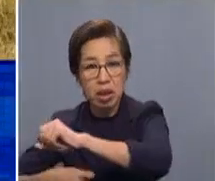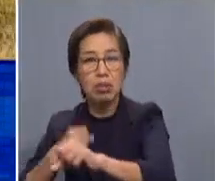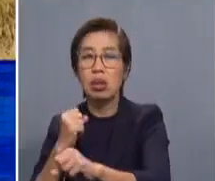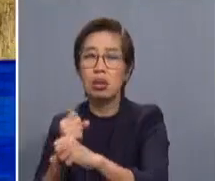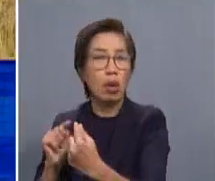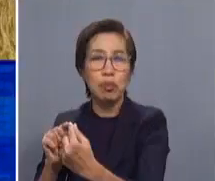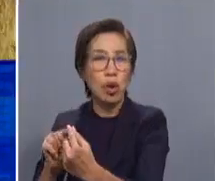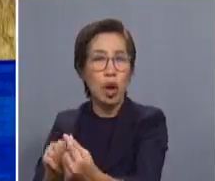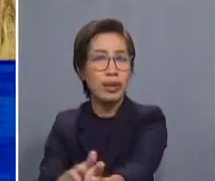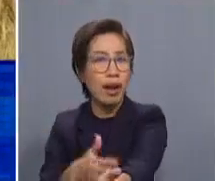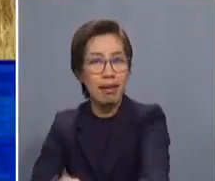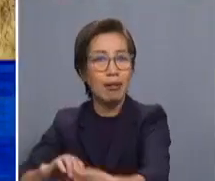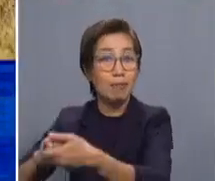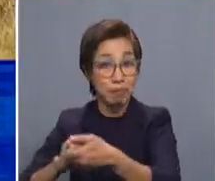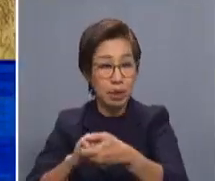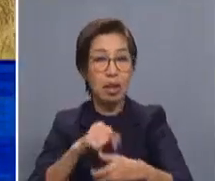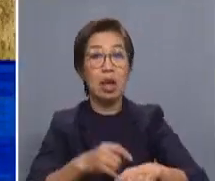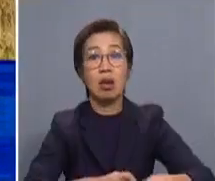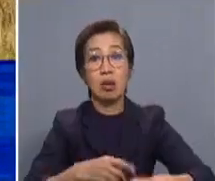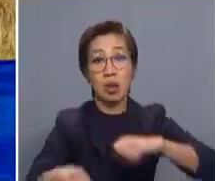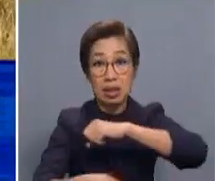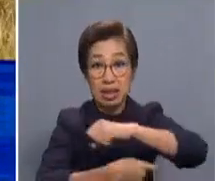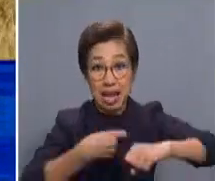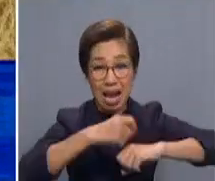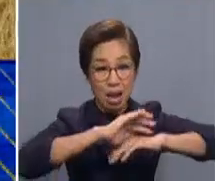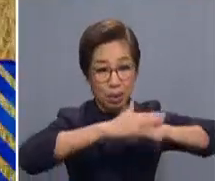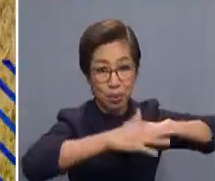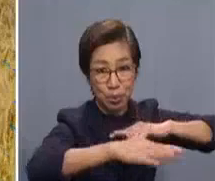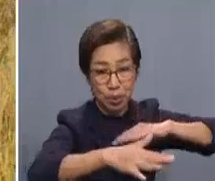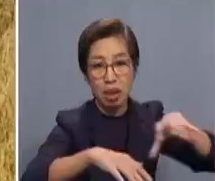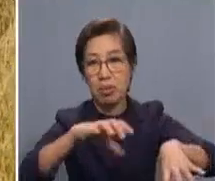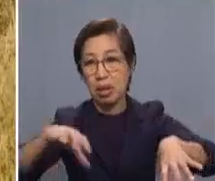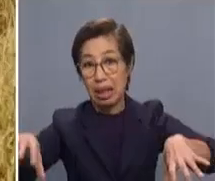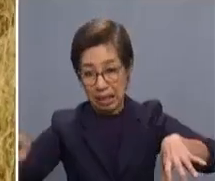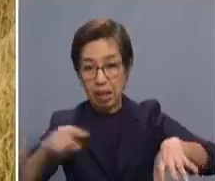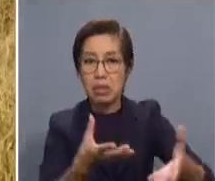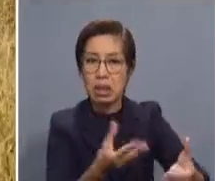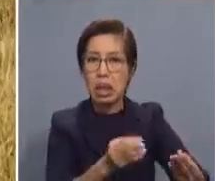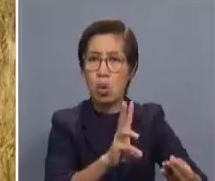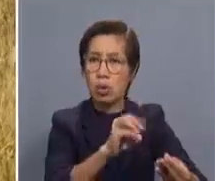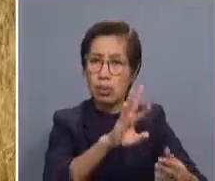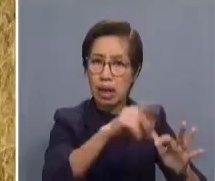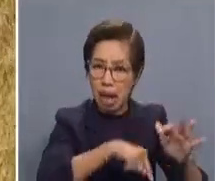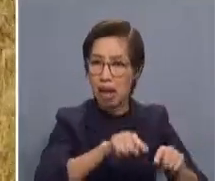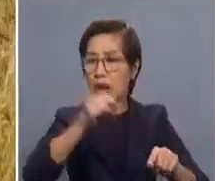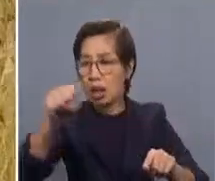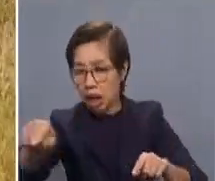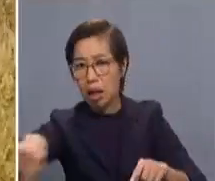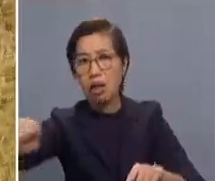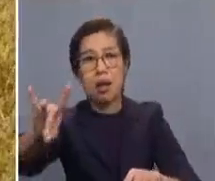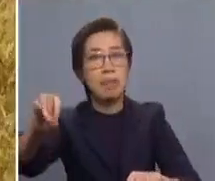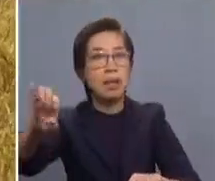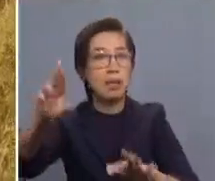แล้วนะคะตำบลแสงภามีราคาบันไดอยู่ 3จุดนี้ 60ไร่อีกจะเป็นบ้านหัวนาเนื้อที่กว่า 80ไร่อยู่ด้านหลังวัดโพธิ์